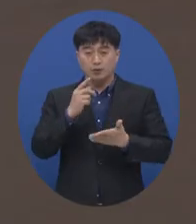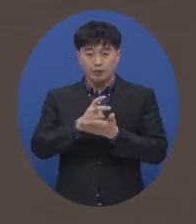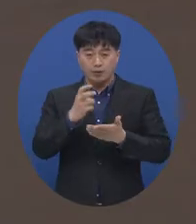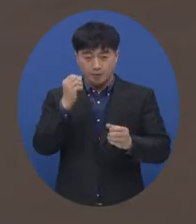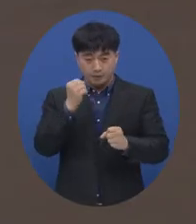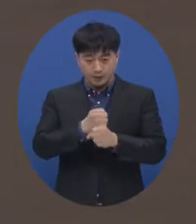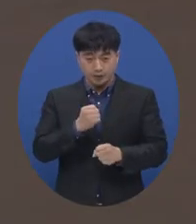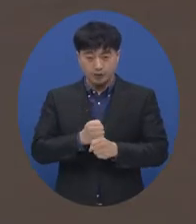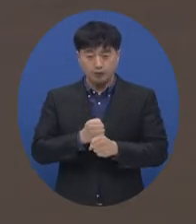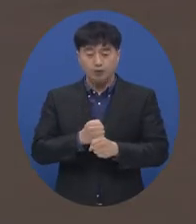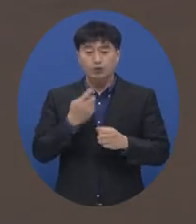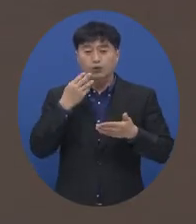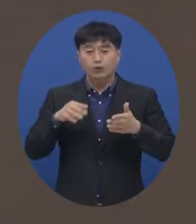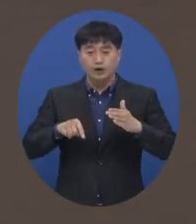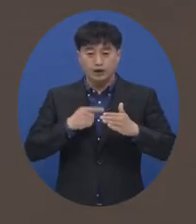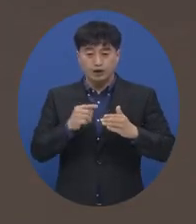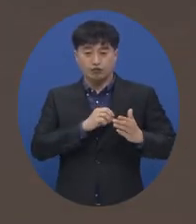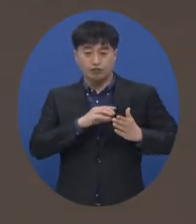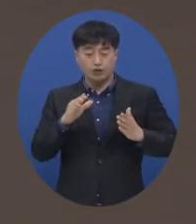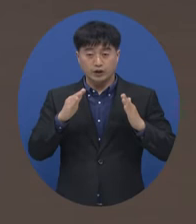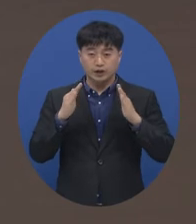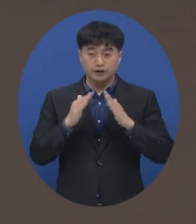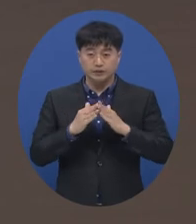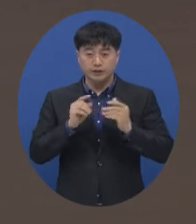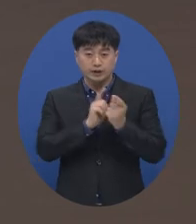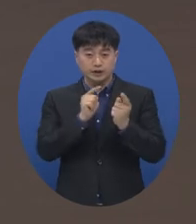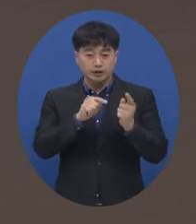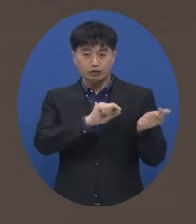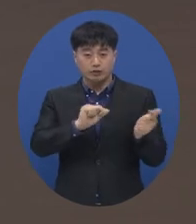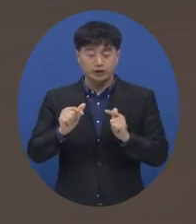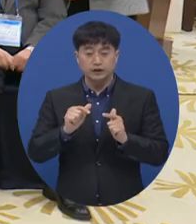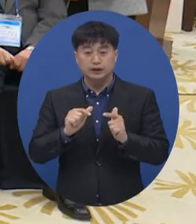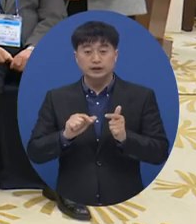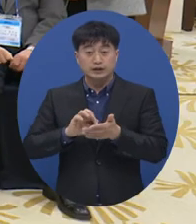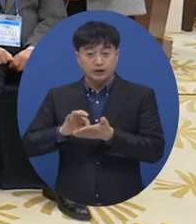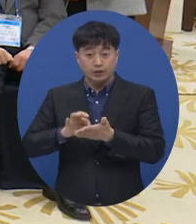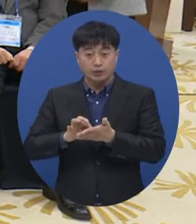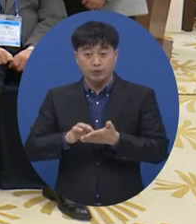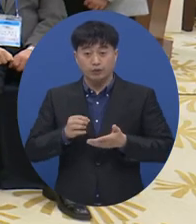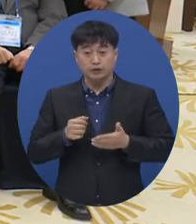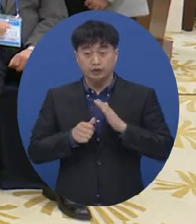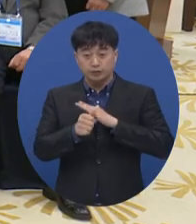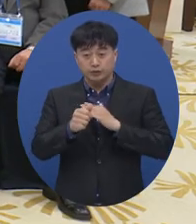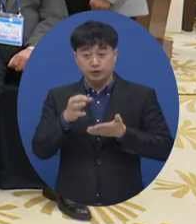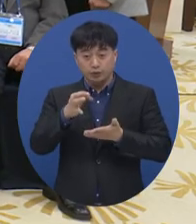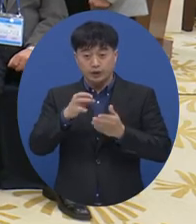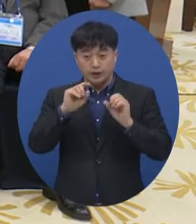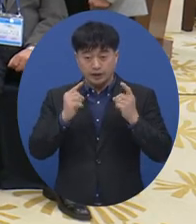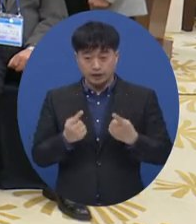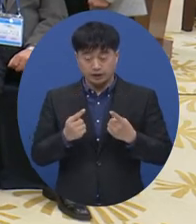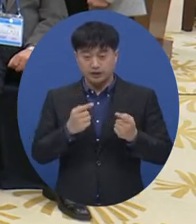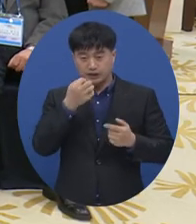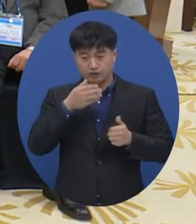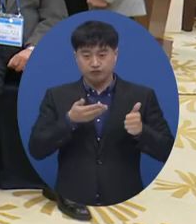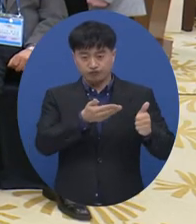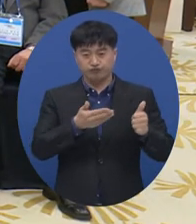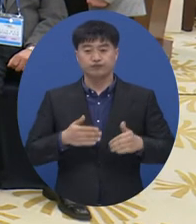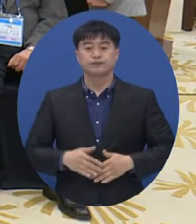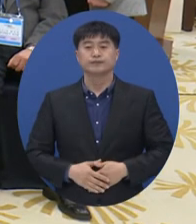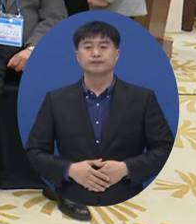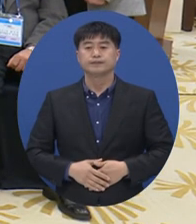제정해 돈의 병역명문가 를 대상으로 각종 시설 사용과 입장료를 감별하는 등의 혜택을 지원하고 있습니다